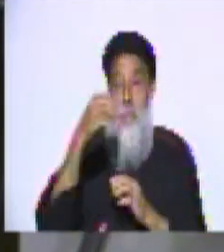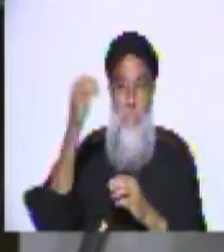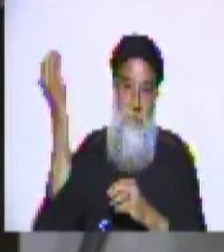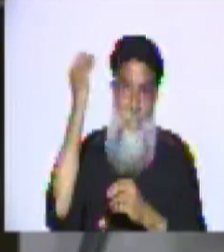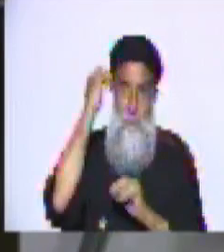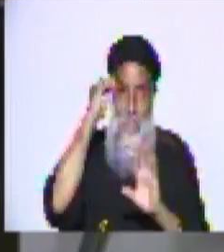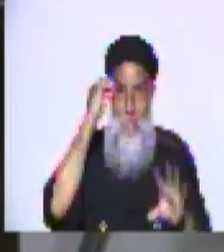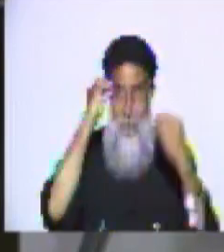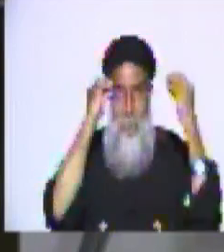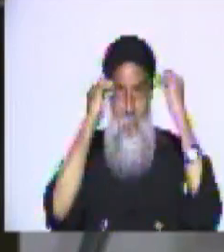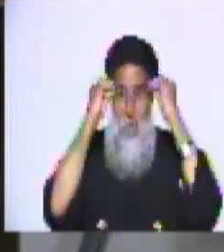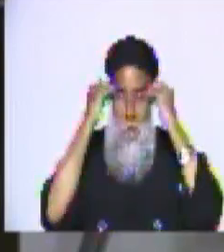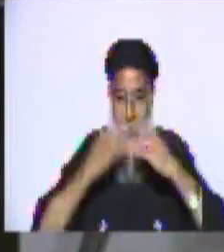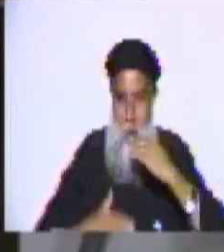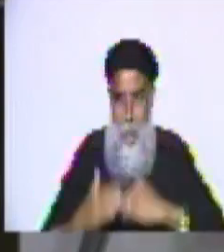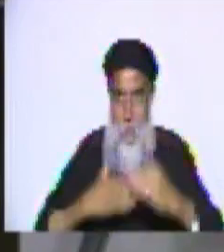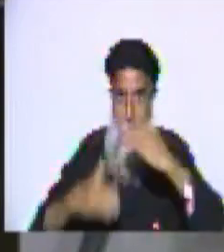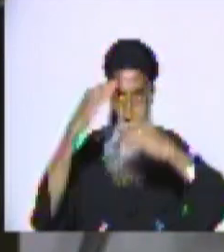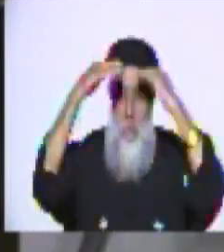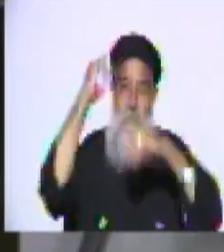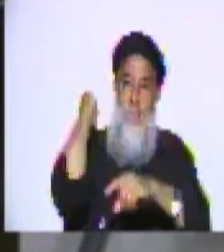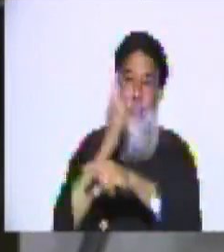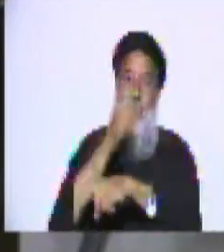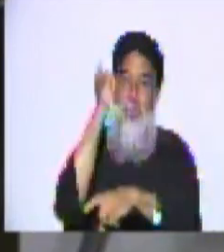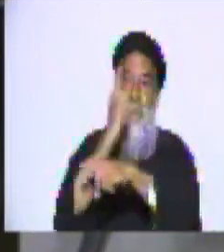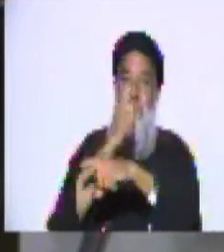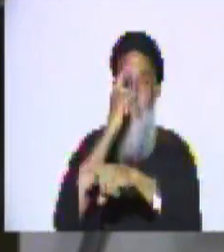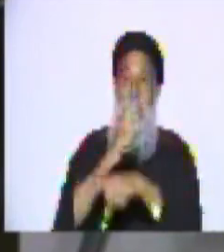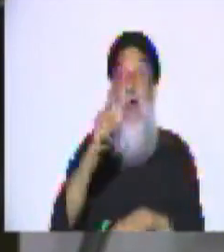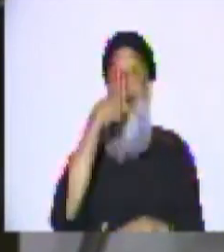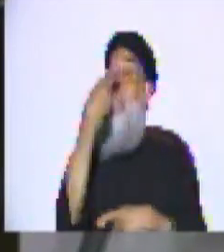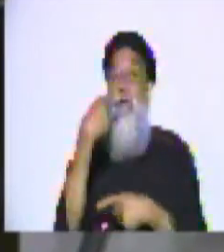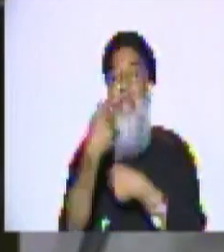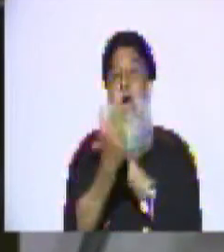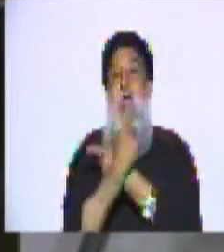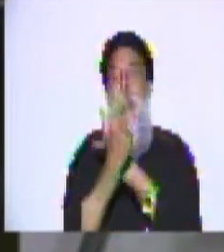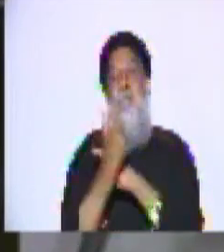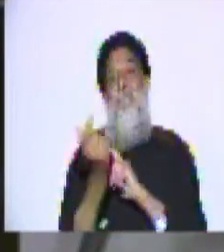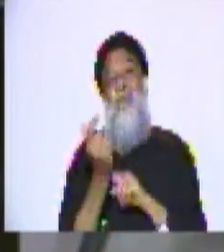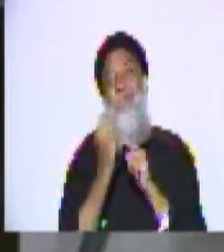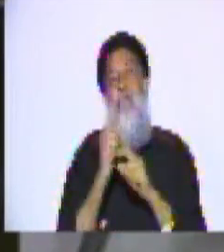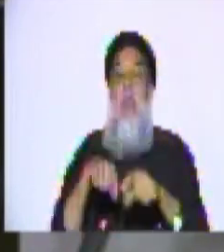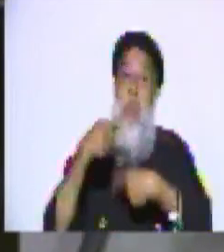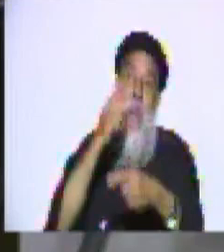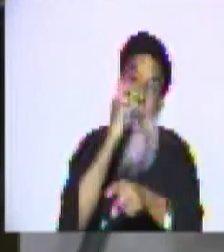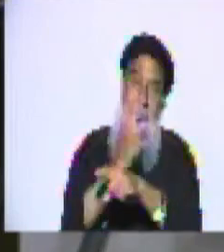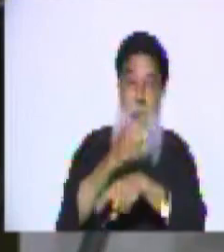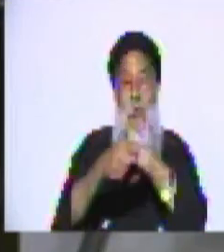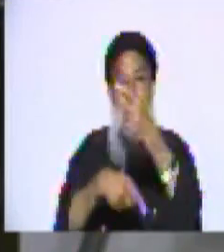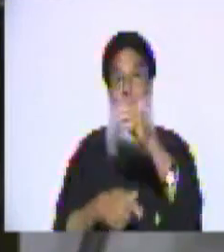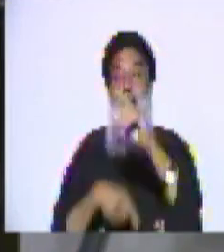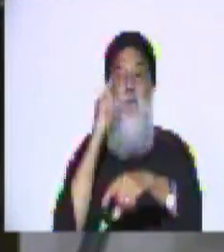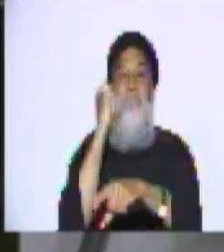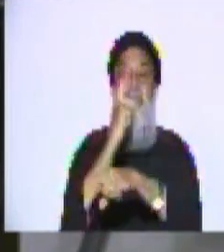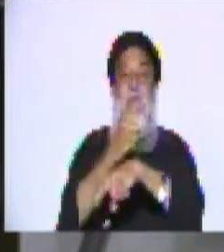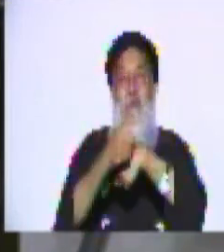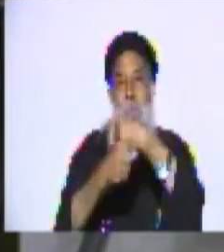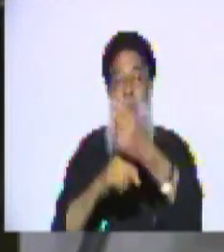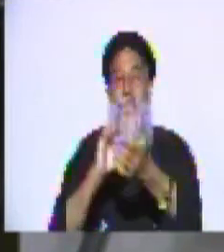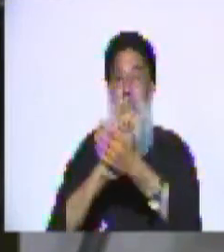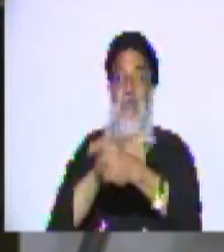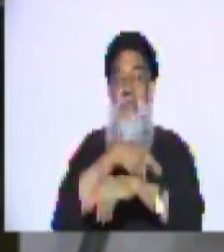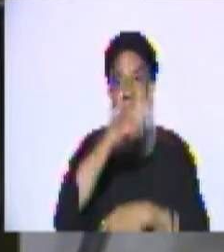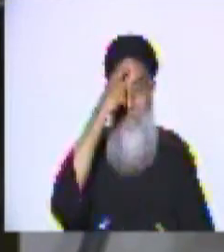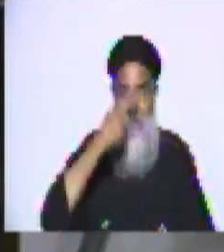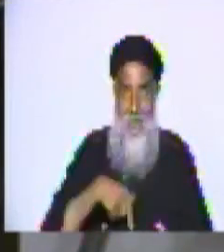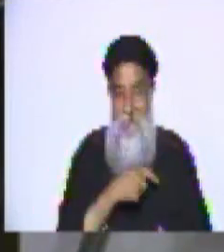من المسيح للتلاميذ هو فينا، وده البعد الرسولي بقى للكنيسة يعني. كنيسة